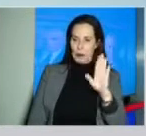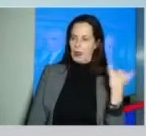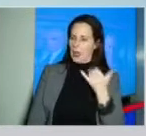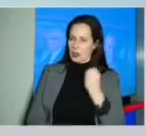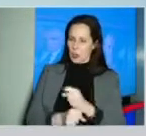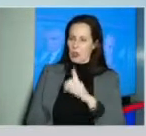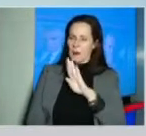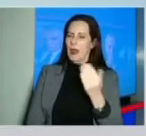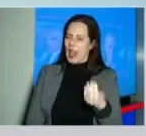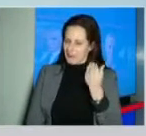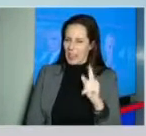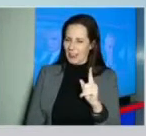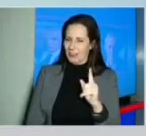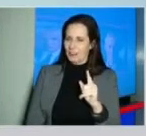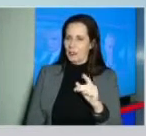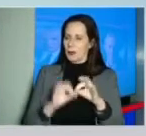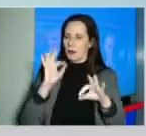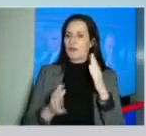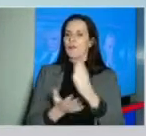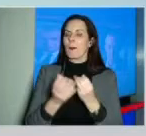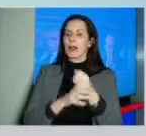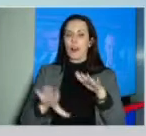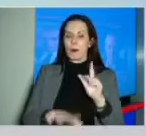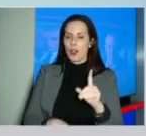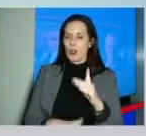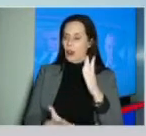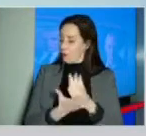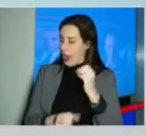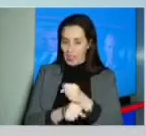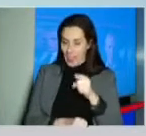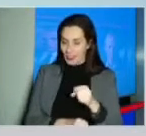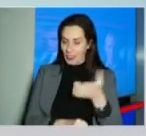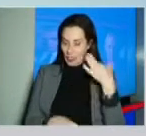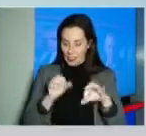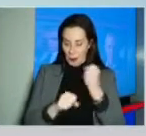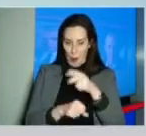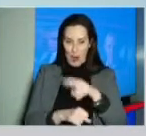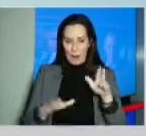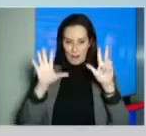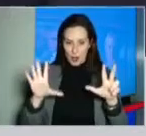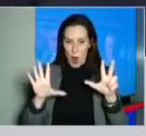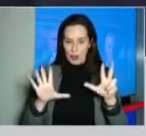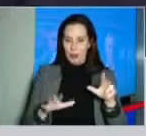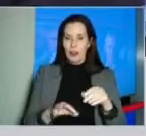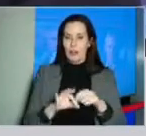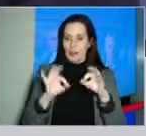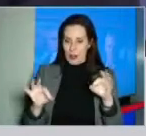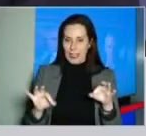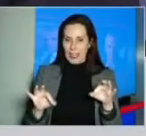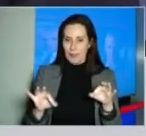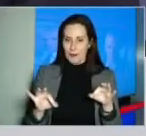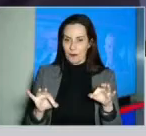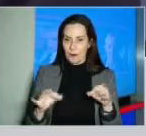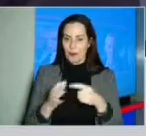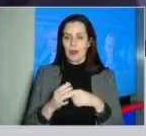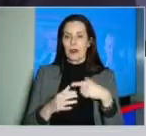עושה את זה. נתניהו לפני שבכלל יוצאים לבחירות הוא כבר מרכיב את הממשלה, הוא הרי עשה את זה כשיצאנו לבחירות ב-2008, ובראשית הדרך הטילו את מלאכת